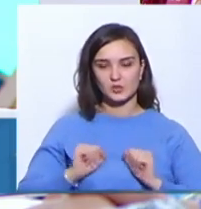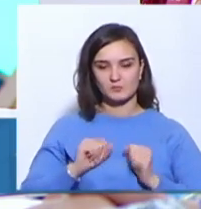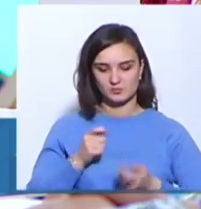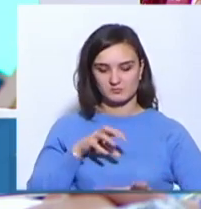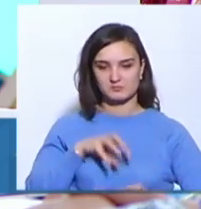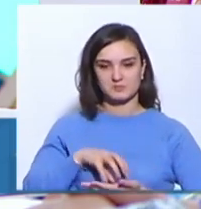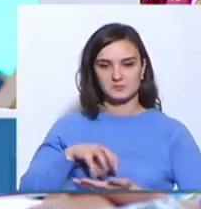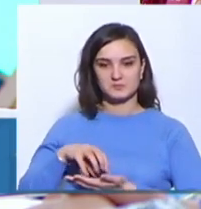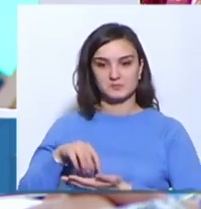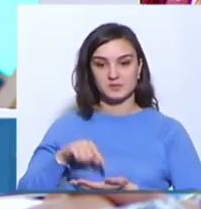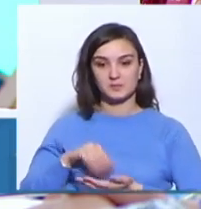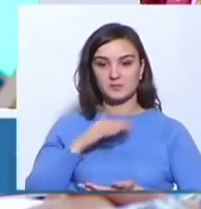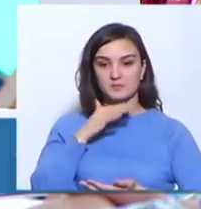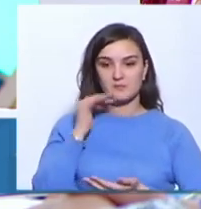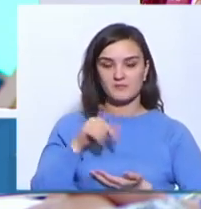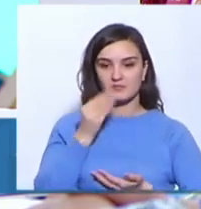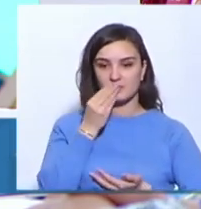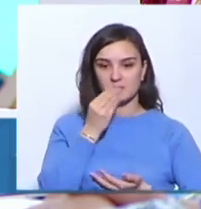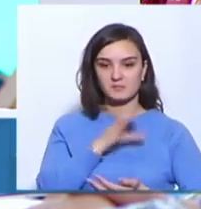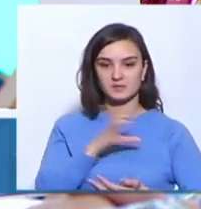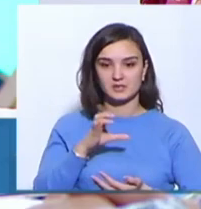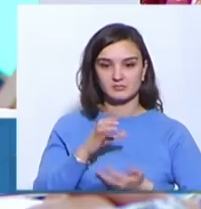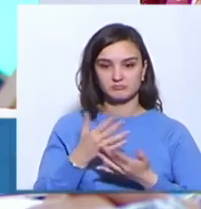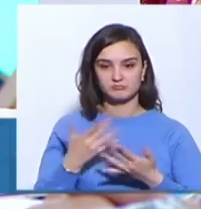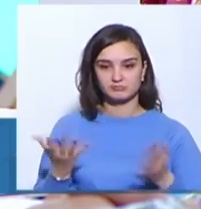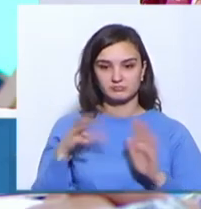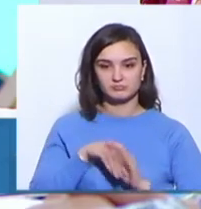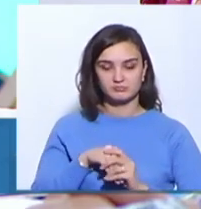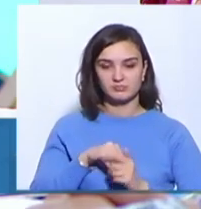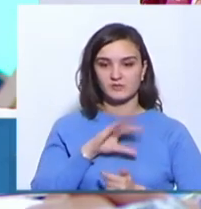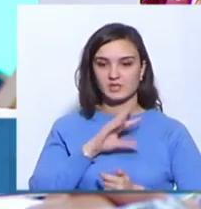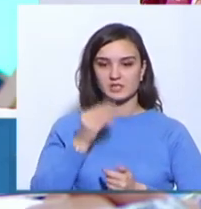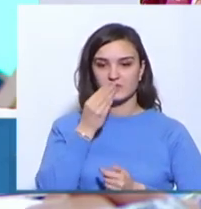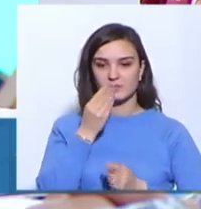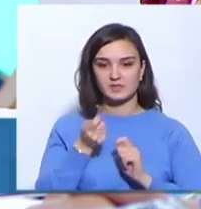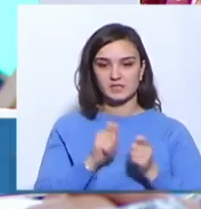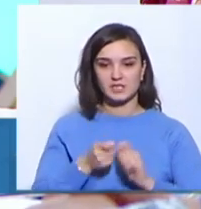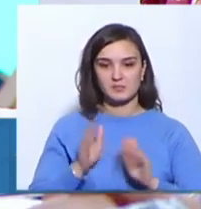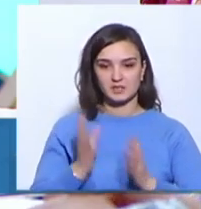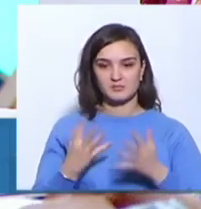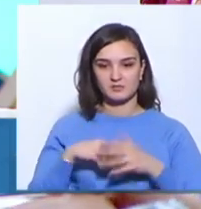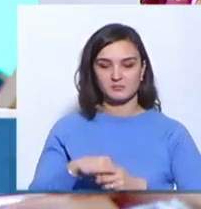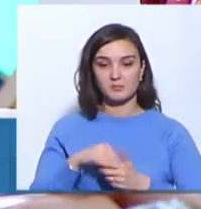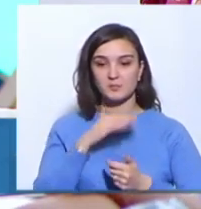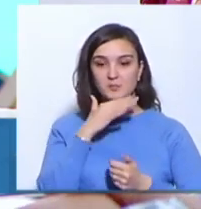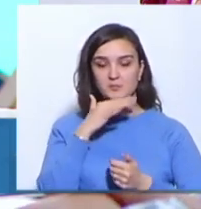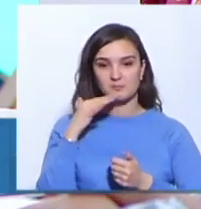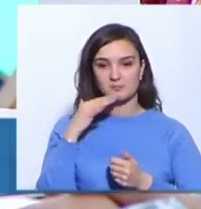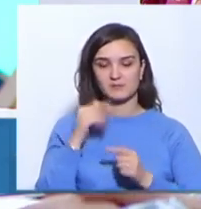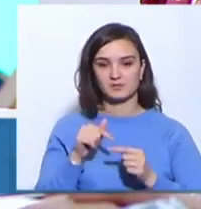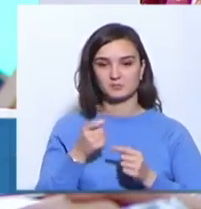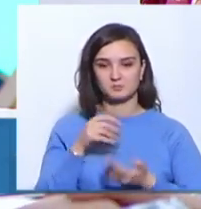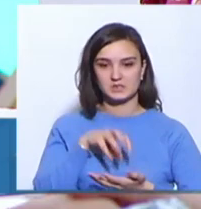მცირე ულუფები, რომელსაც ექნება მაღალი კვებითი ღირებულება. ანუ ჩვენთვის საჭირო ყველა საკვები ნივთიერება იქნება რაც შეიძლება ბევრი